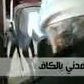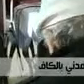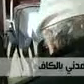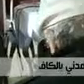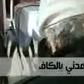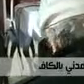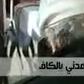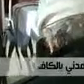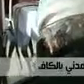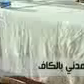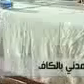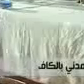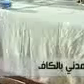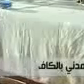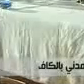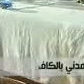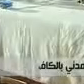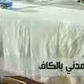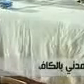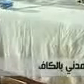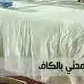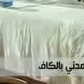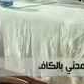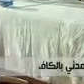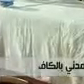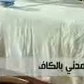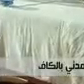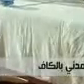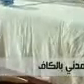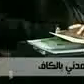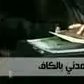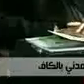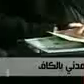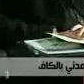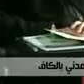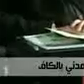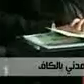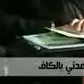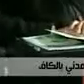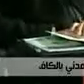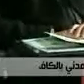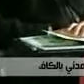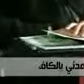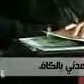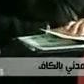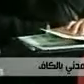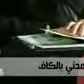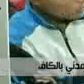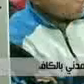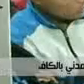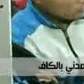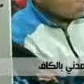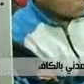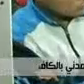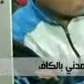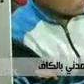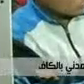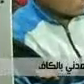وكيفيه تجنب استعماله في وسا الاعلام محور ندوه نظمتها جمعيات المجتمع المدني في